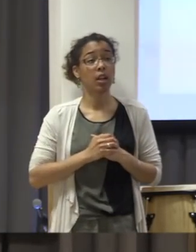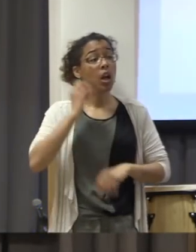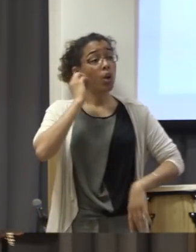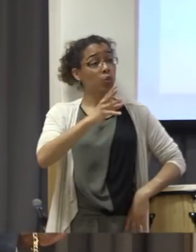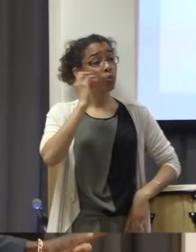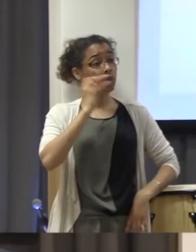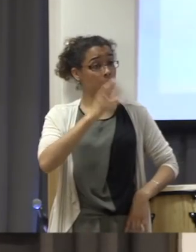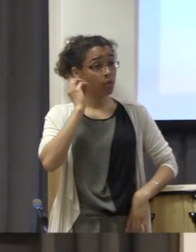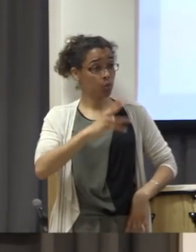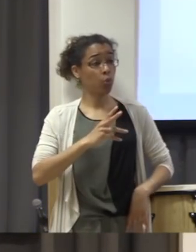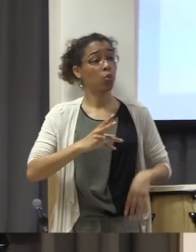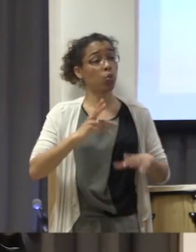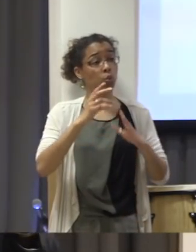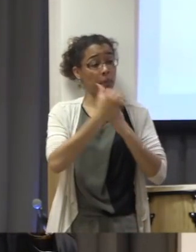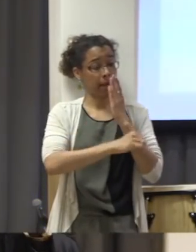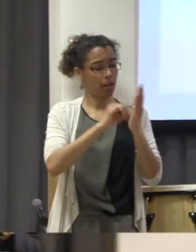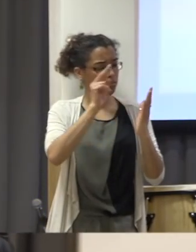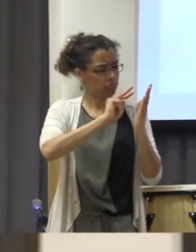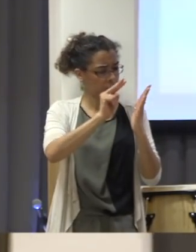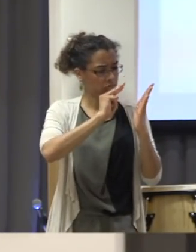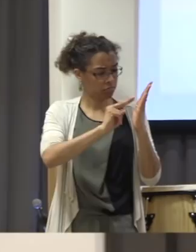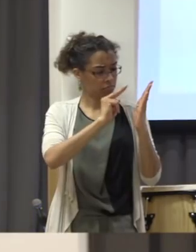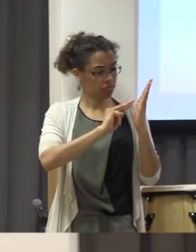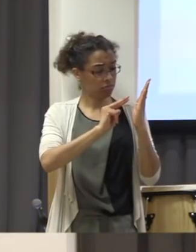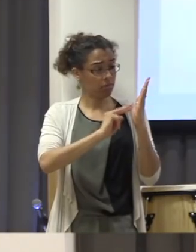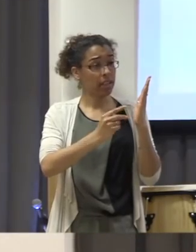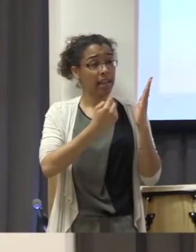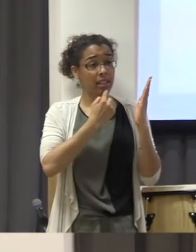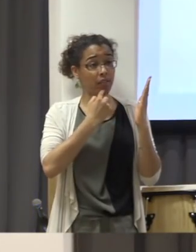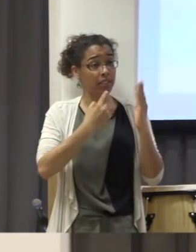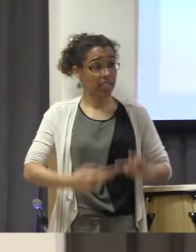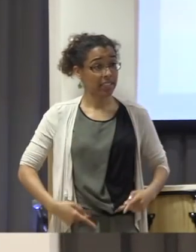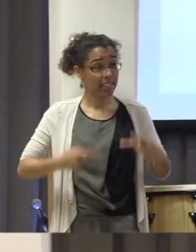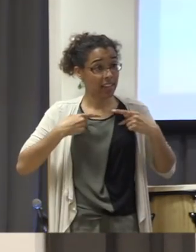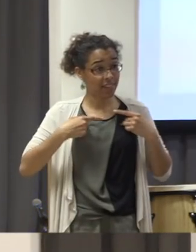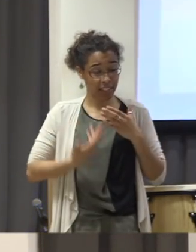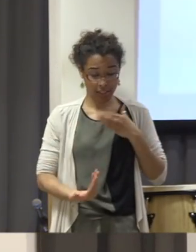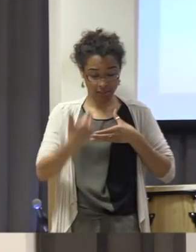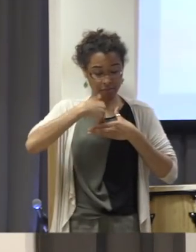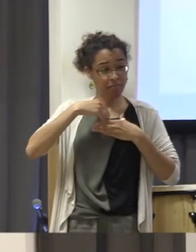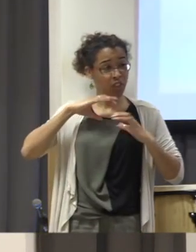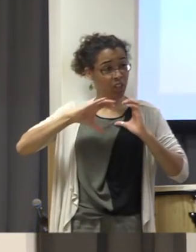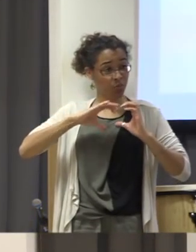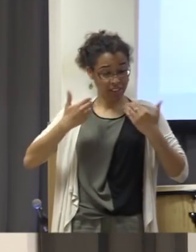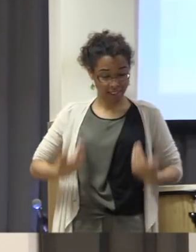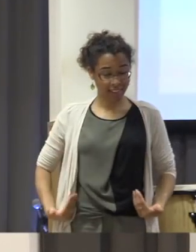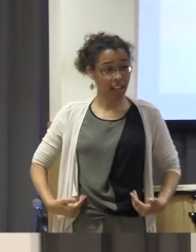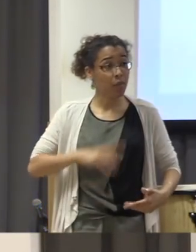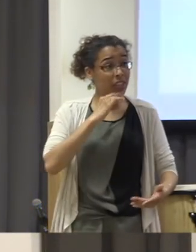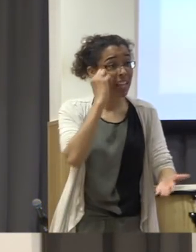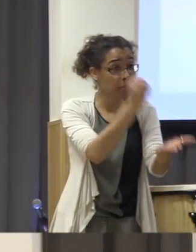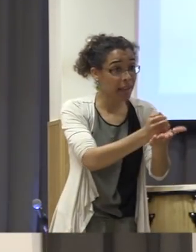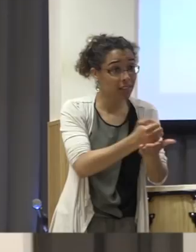que tu vas lire la parole de Dieu, c'est la vie qui est communiquée en toi. Dites Amen. Dites Amen,